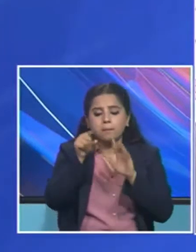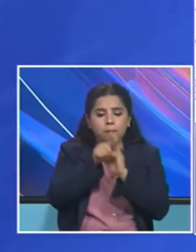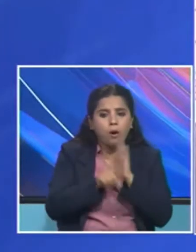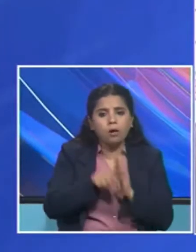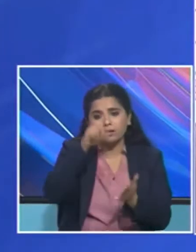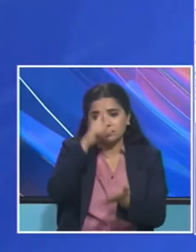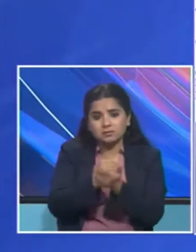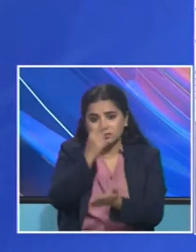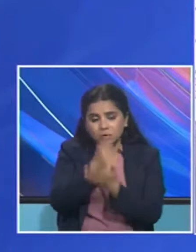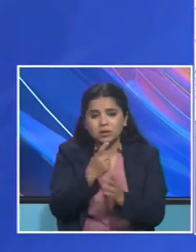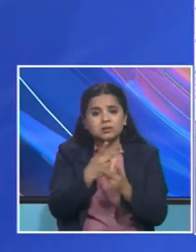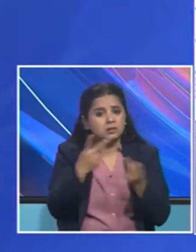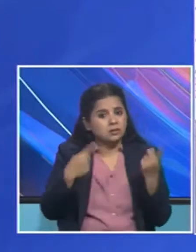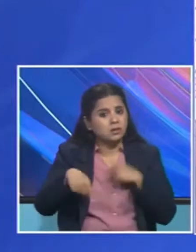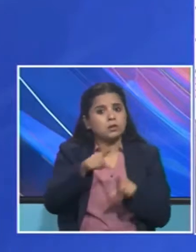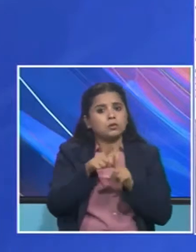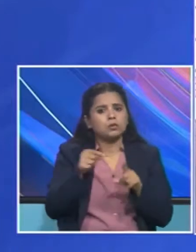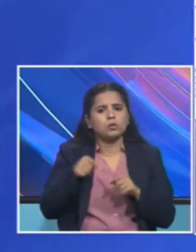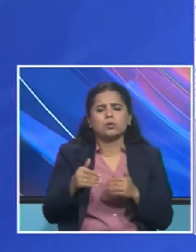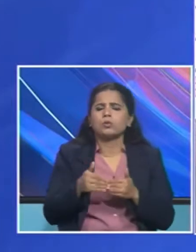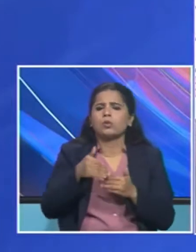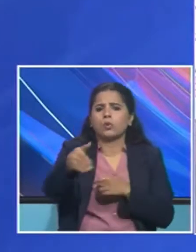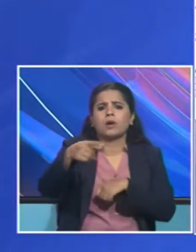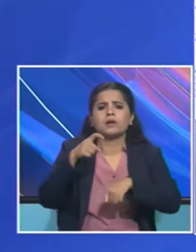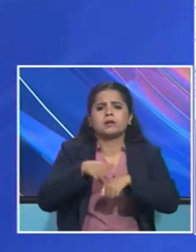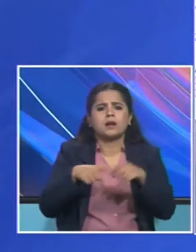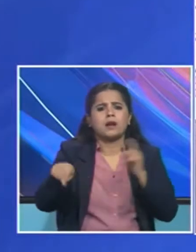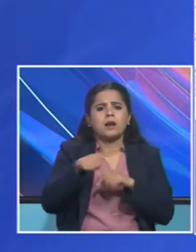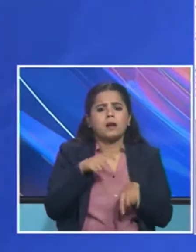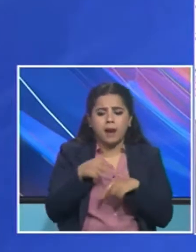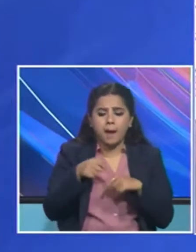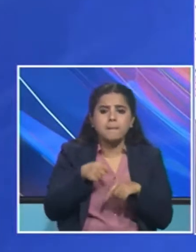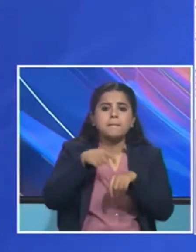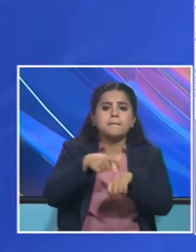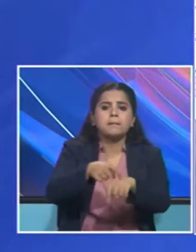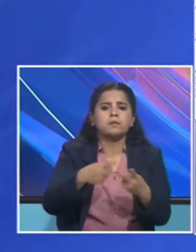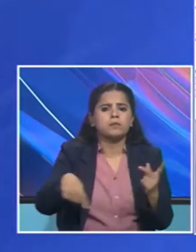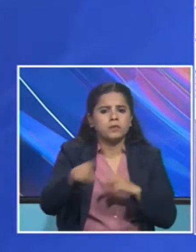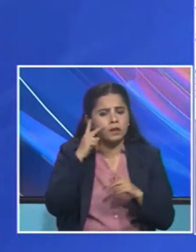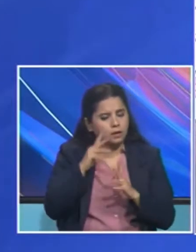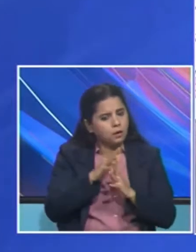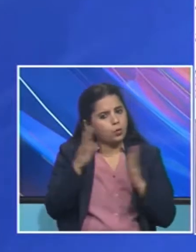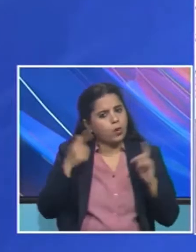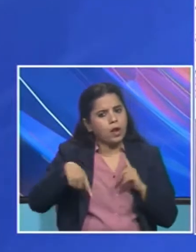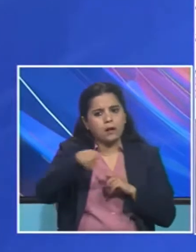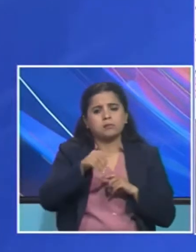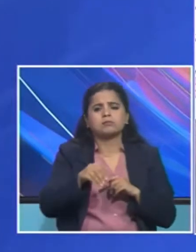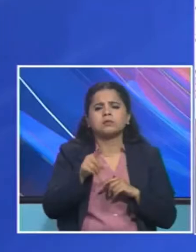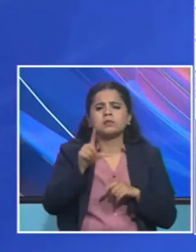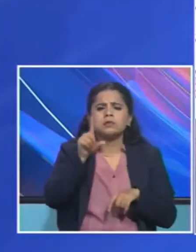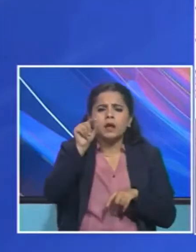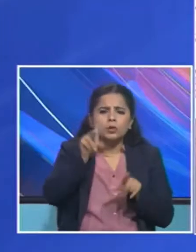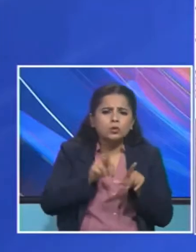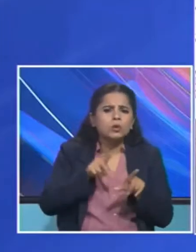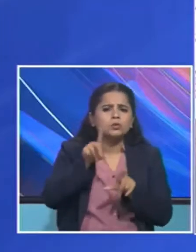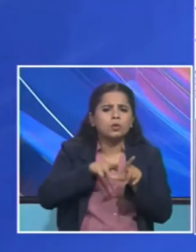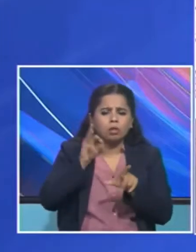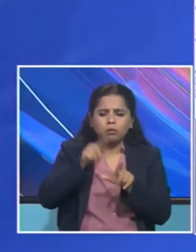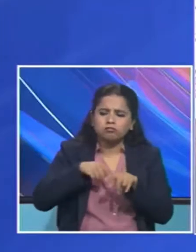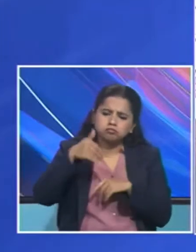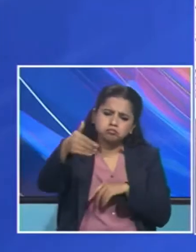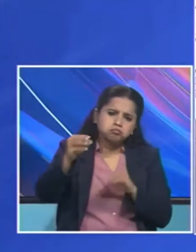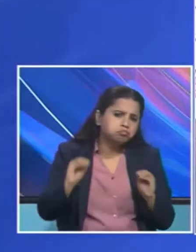होंगे, उनसे आने वाले दशकों की दिशा तय होगी। देवियों और स्वजनों,